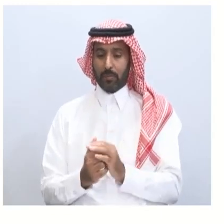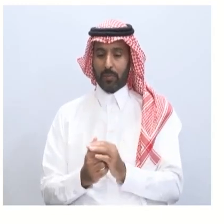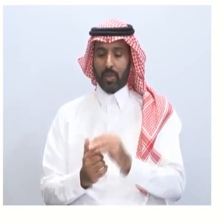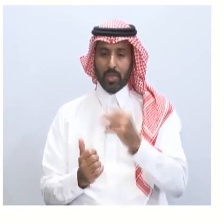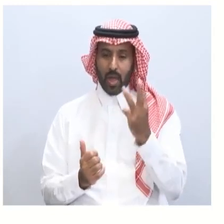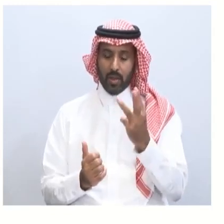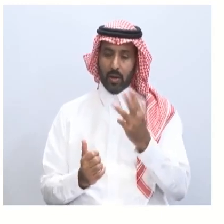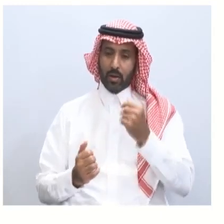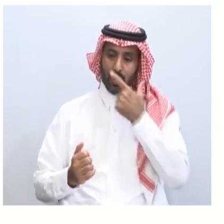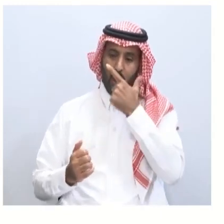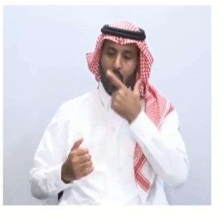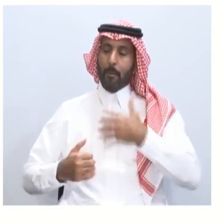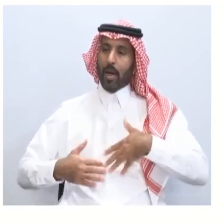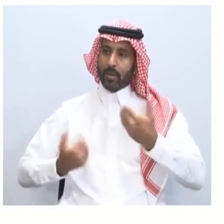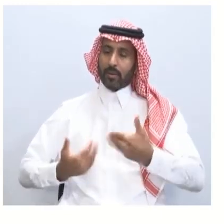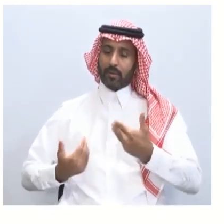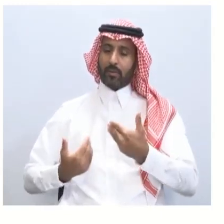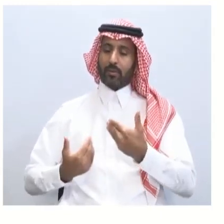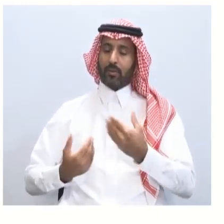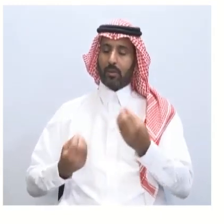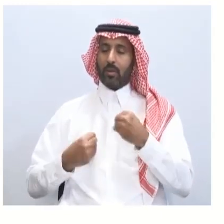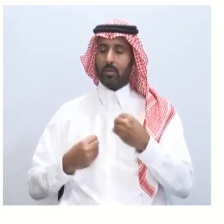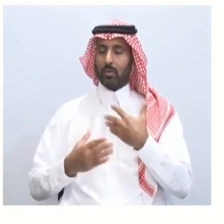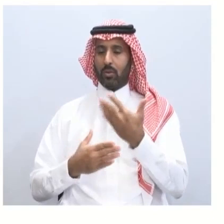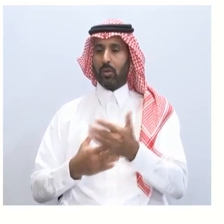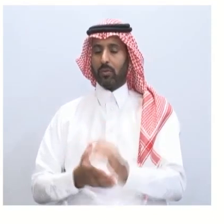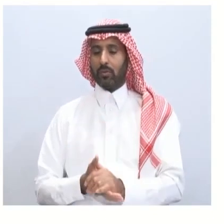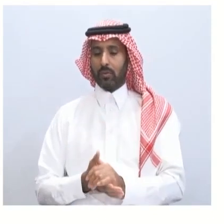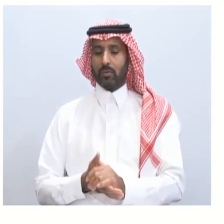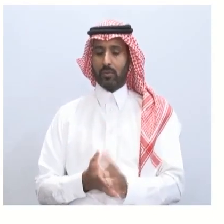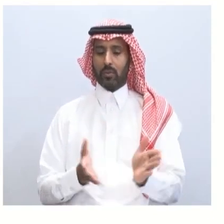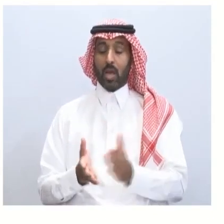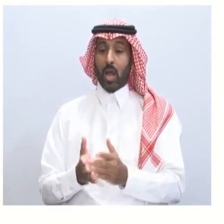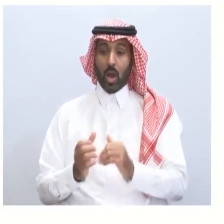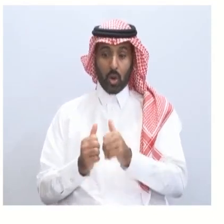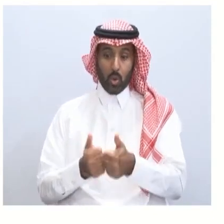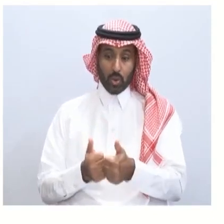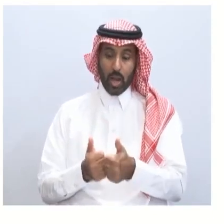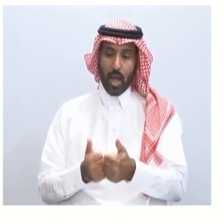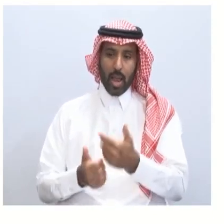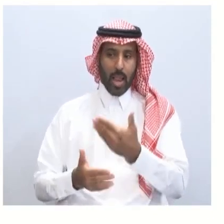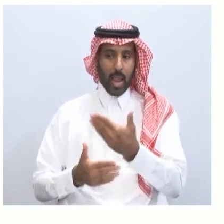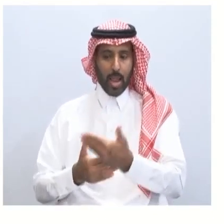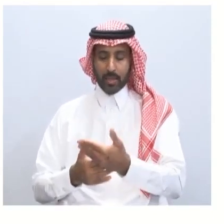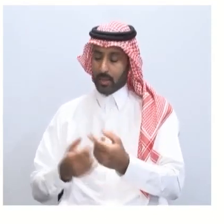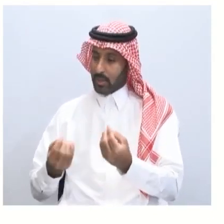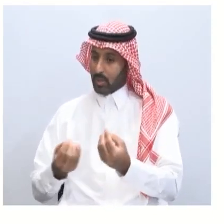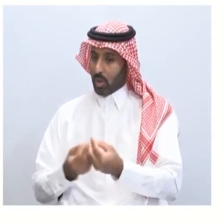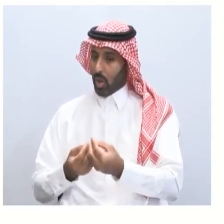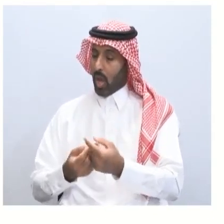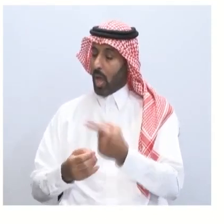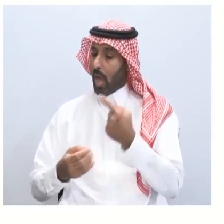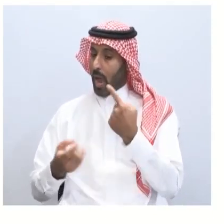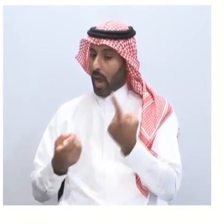ثالثا روح الدعابه وادخال السرور للنفس رابعا القدره على تكوين